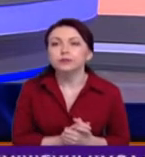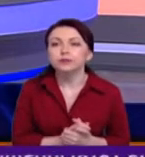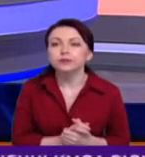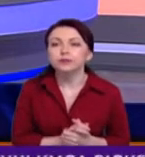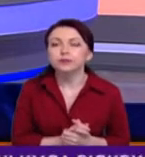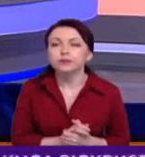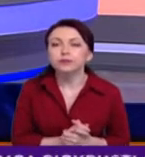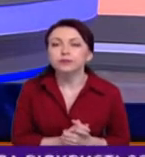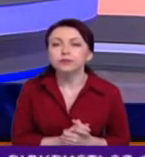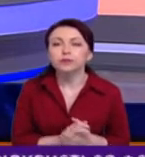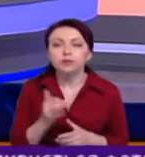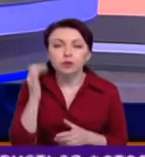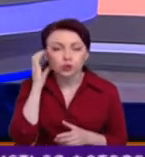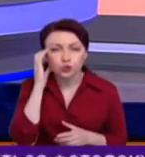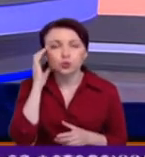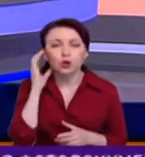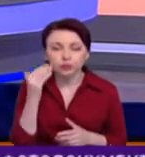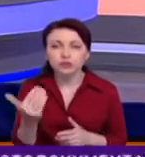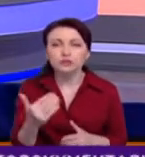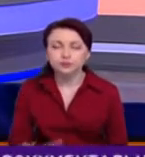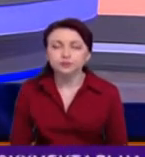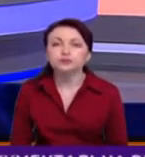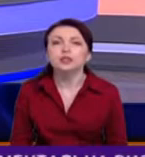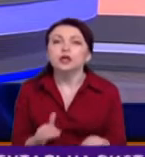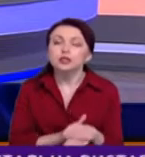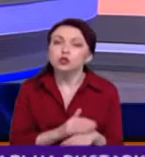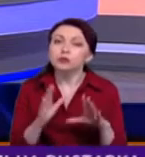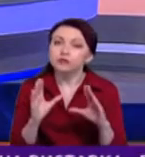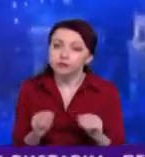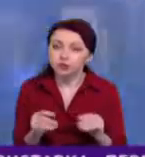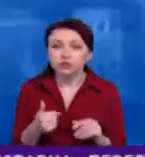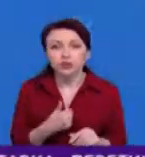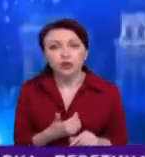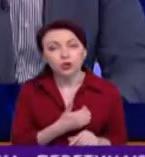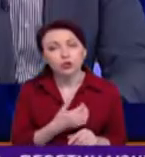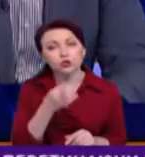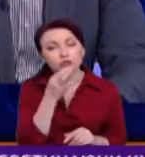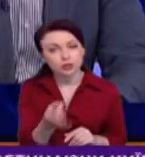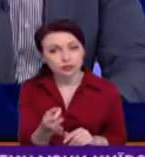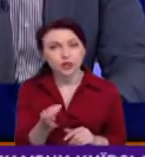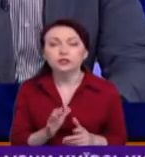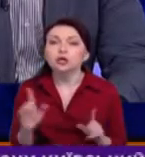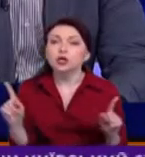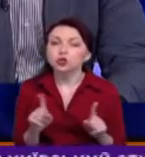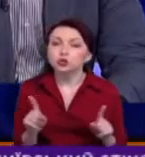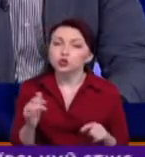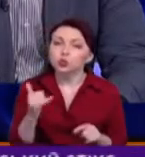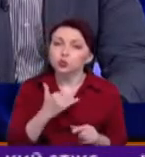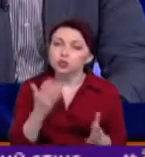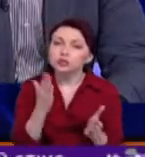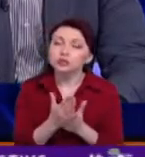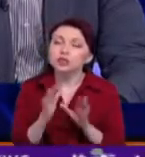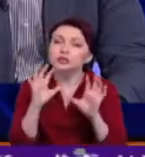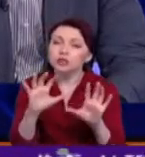Алло. Так, добрий вечір, слухаємо уважно. Добрий вечір. Да. Я хочу сказати, що у нас є